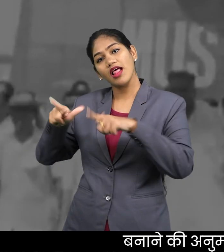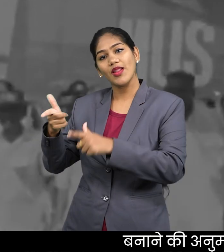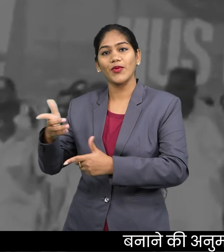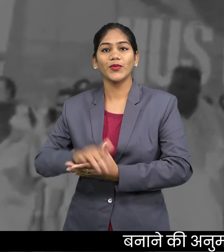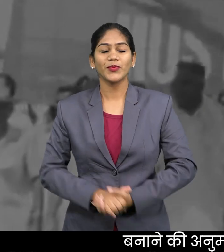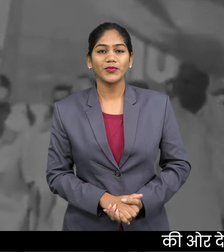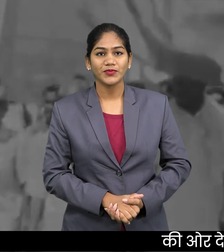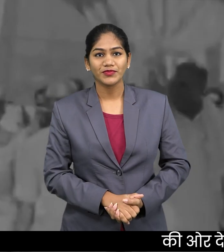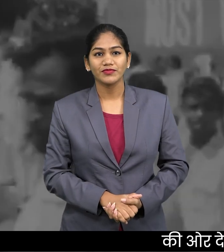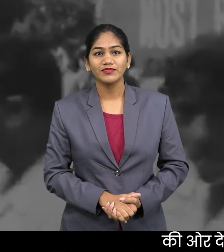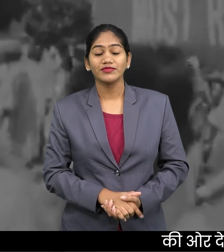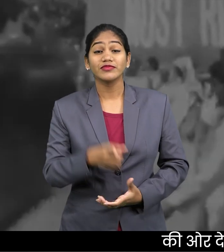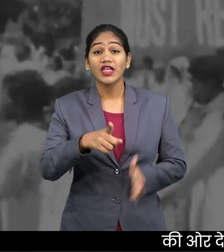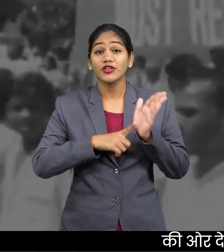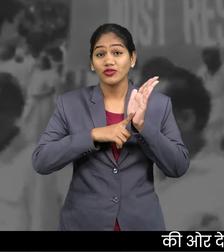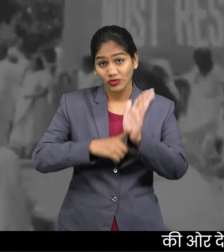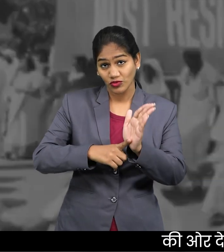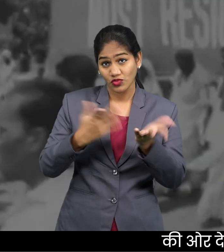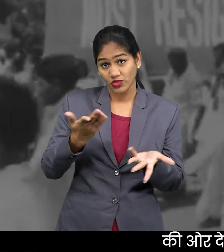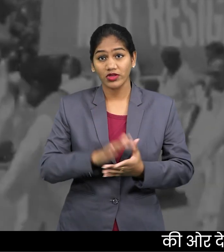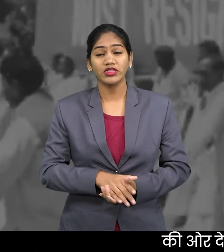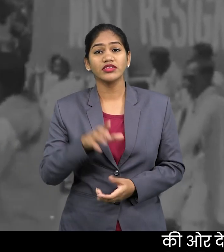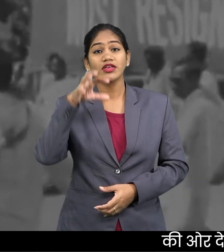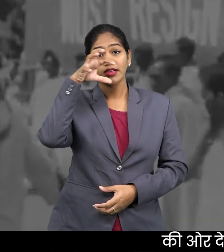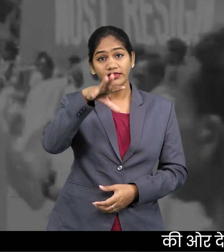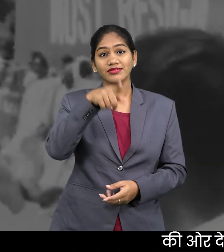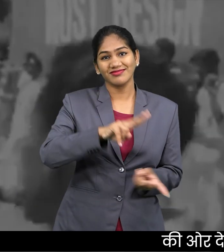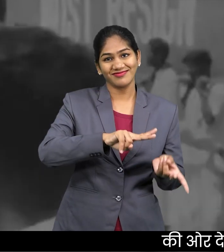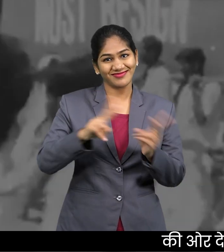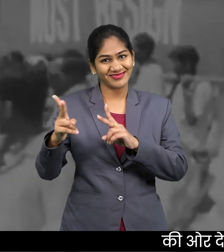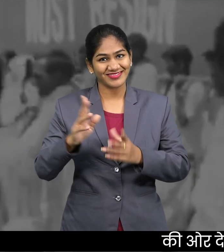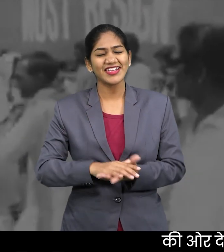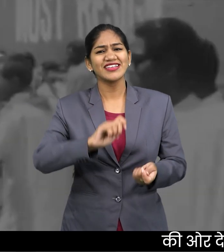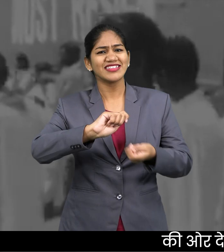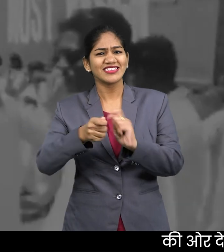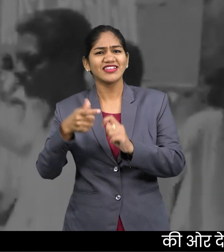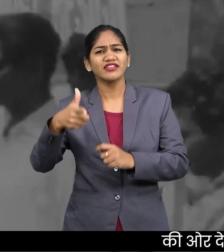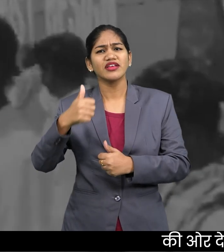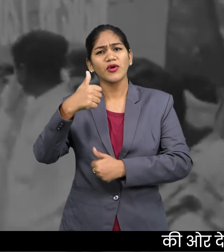बहुदलीय प्रणाली की ओर देश के संक्रमण का प्रदर्शन किया।